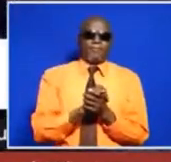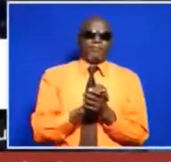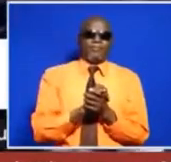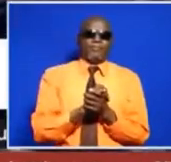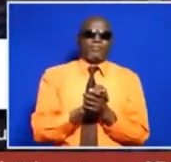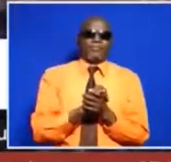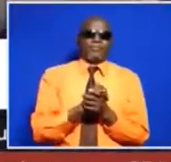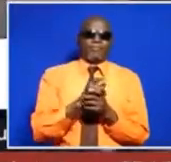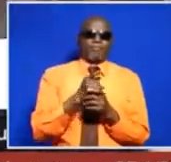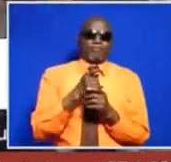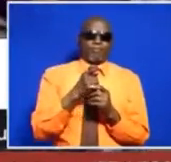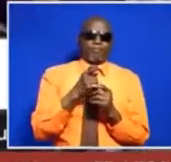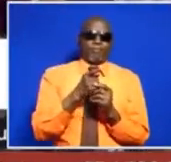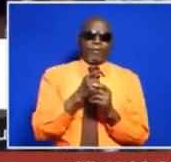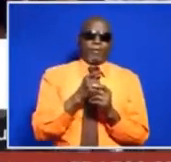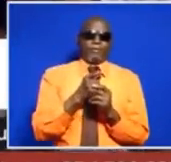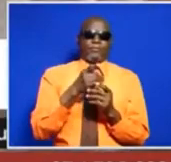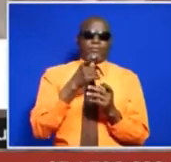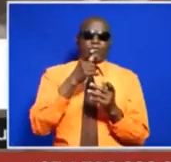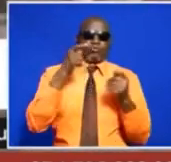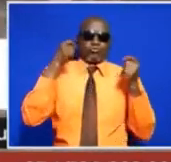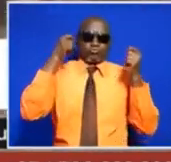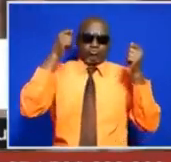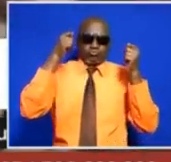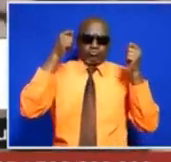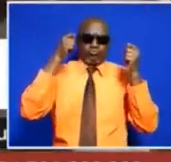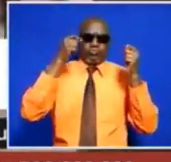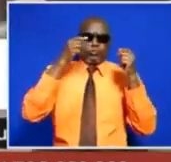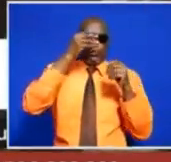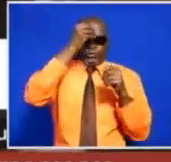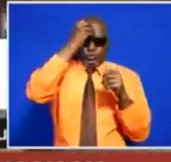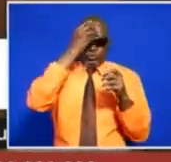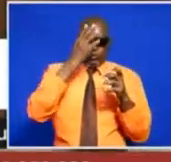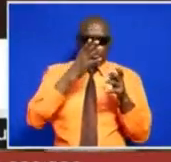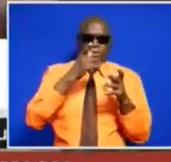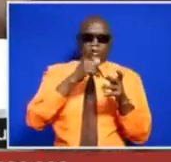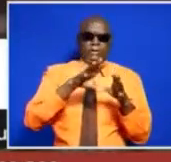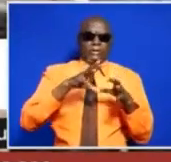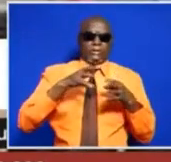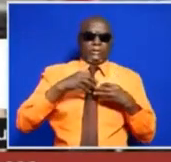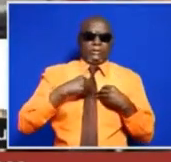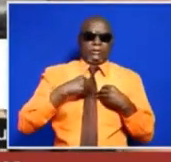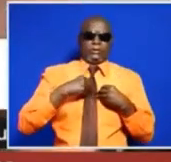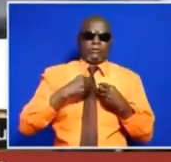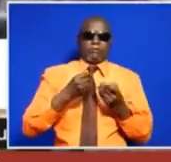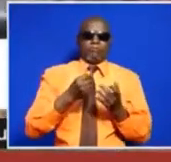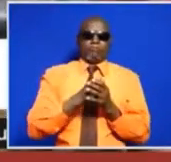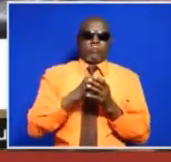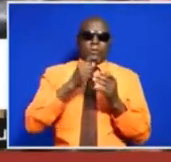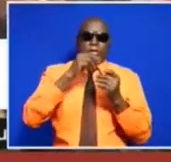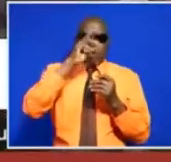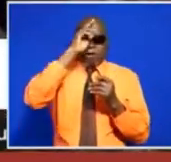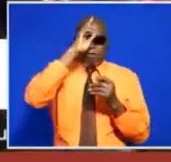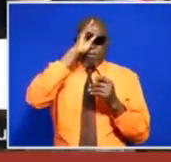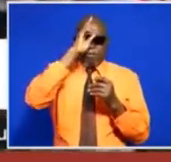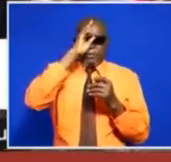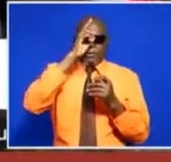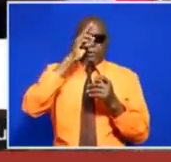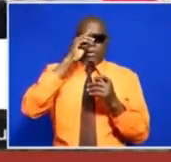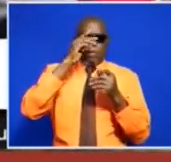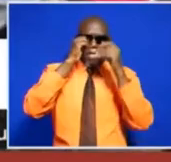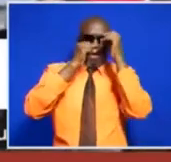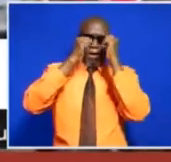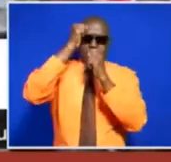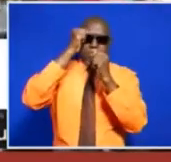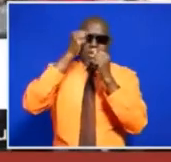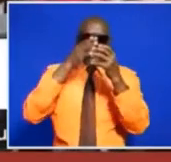sivyo wangechukua hatua kali. Waandamanaji wanafunzi wamesema hawatakubali serikali inayoongozwa na jeshi, wakiongeza kuwa mshindi wa